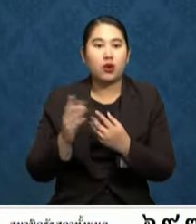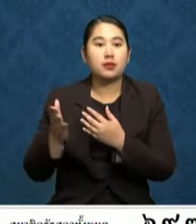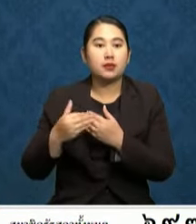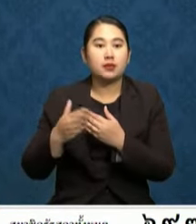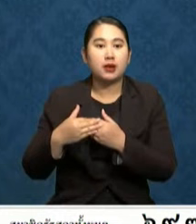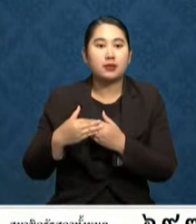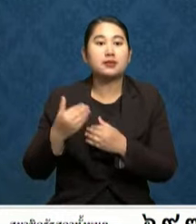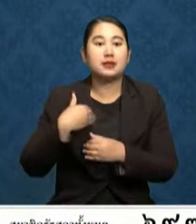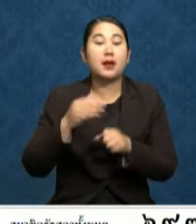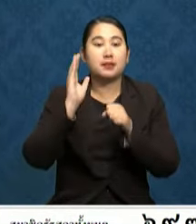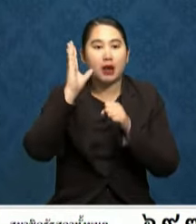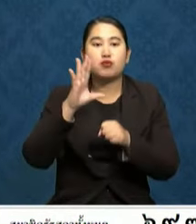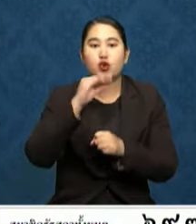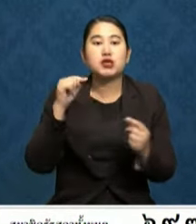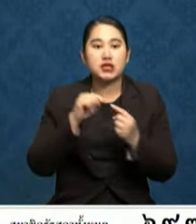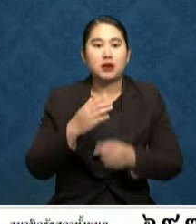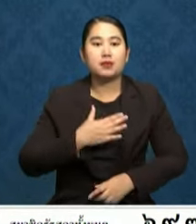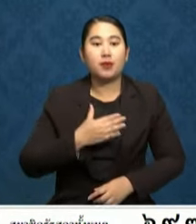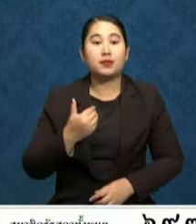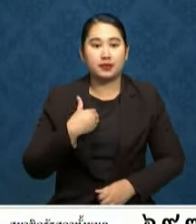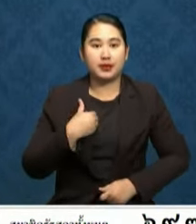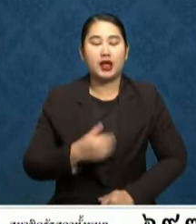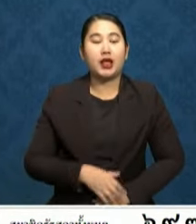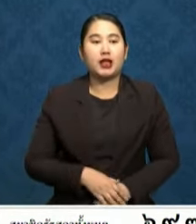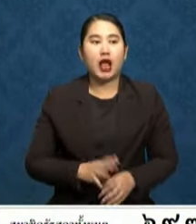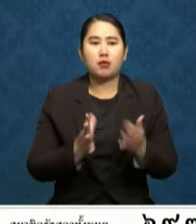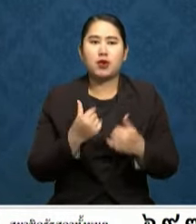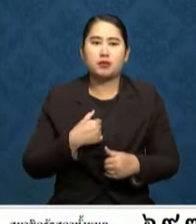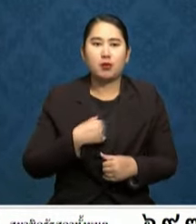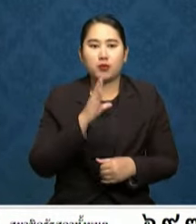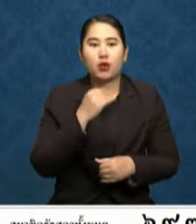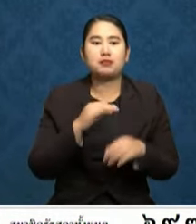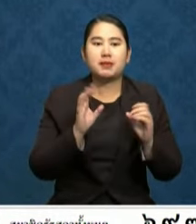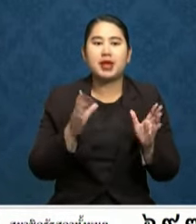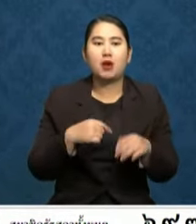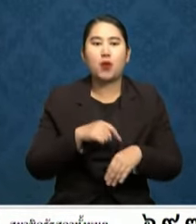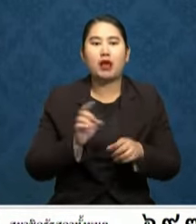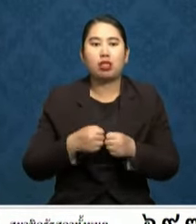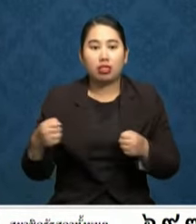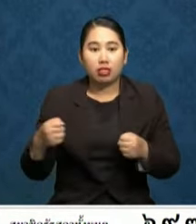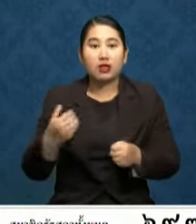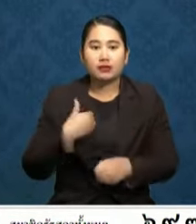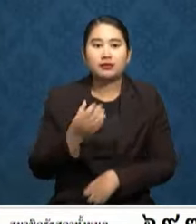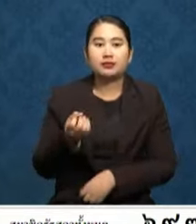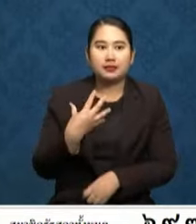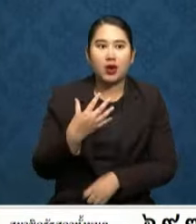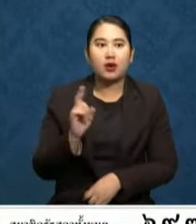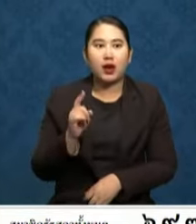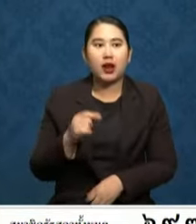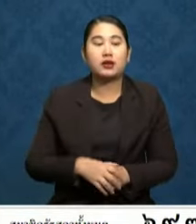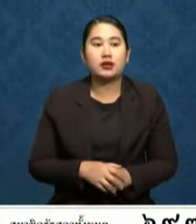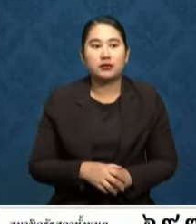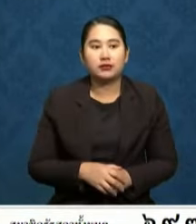พูดอภิปรายก่อนหน้านี้ได้พาดพิงถ้าไม่ได้พูดในช่วงนี้มันจะทิ้งห่างกันครับระบุว่ามีหลายคน